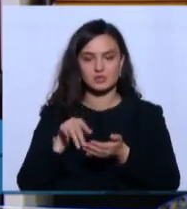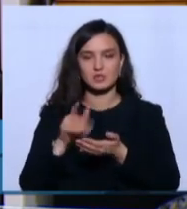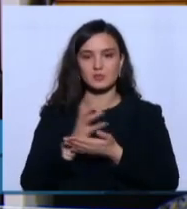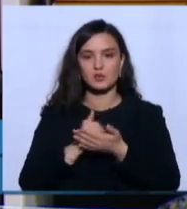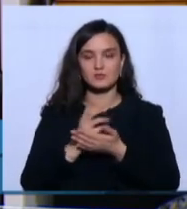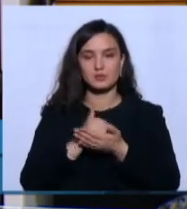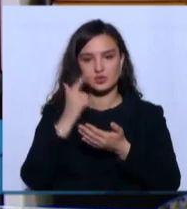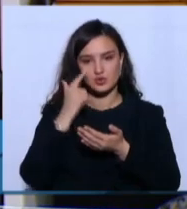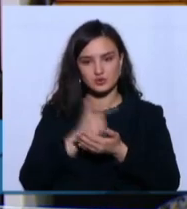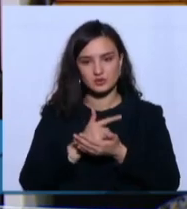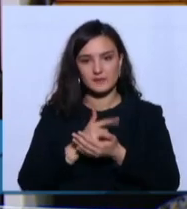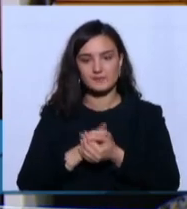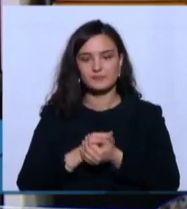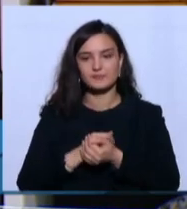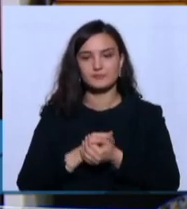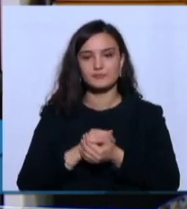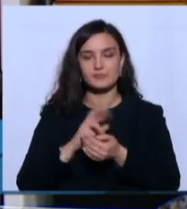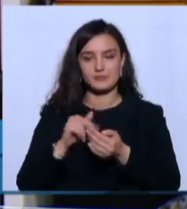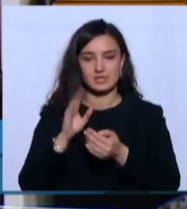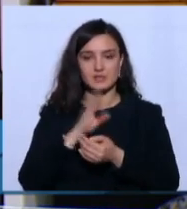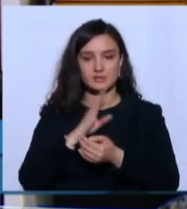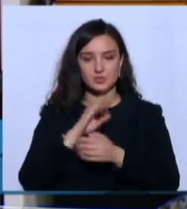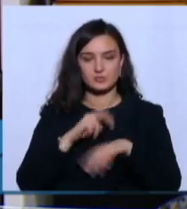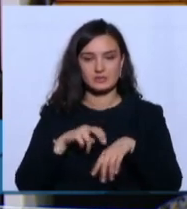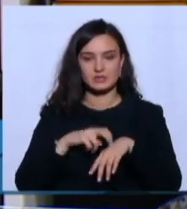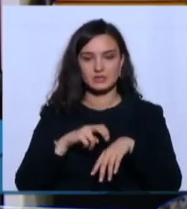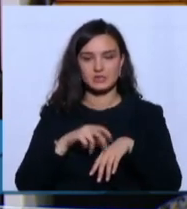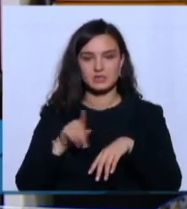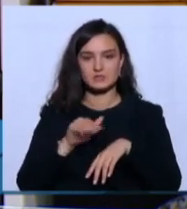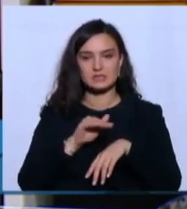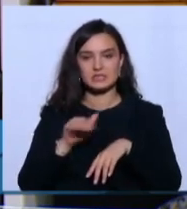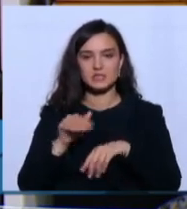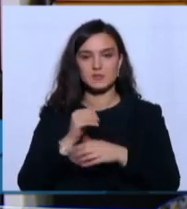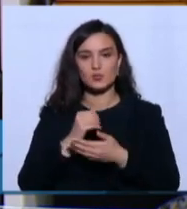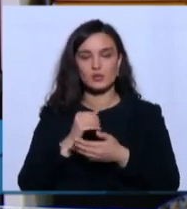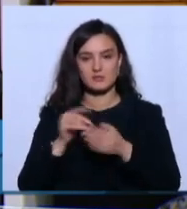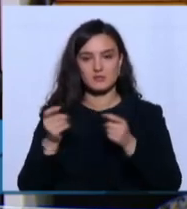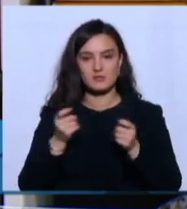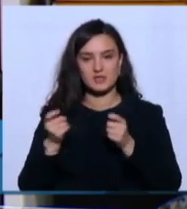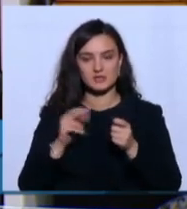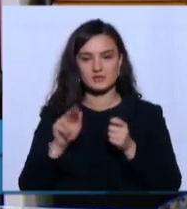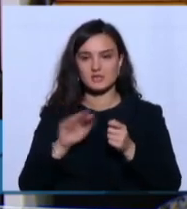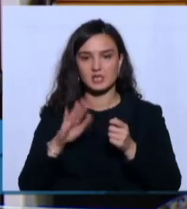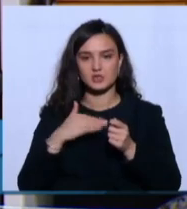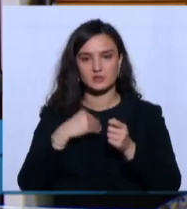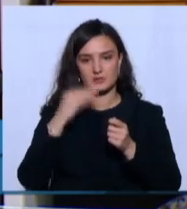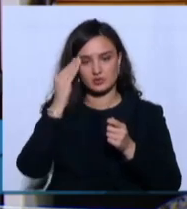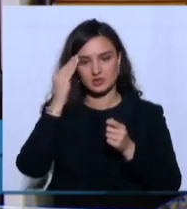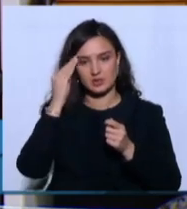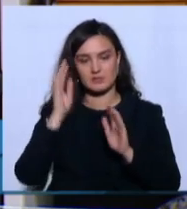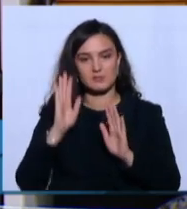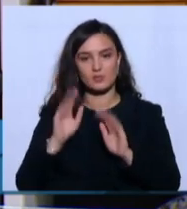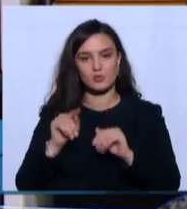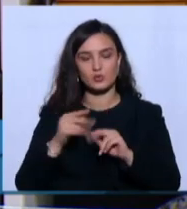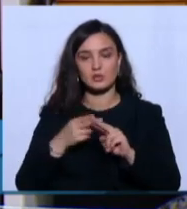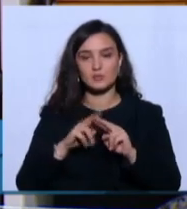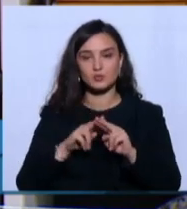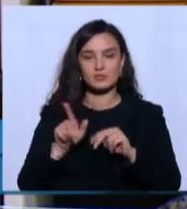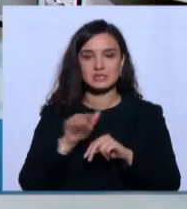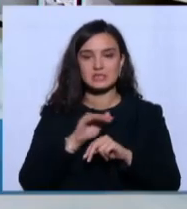გროვდება ცოდნა და საბედნიეროდ მედიცინას მტკიცებულებები მართავს და არა ჩვენი მოსაზრებები მხოლოდ.